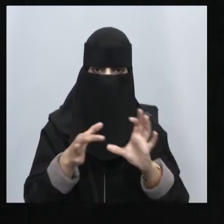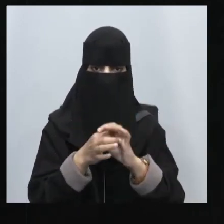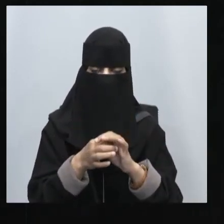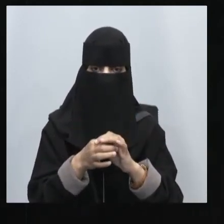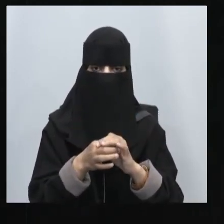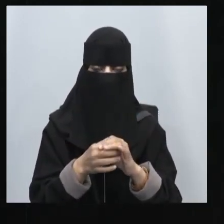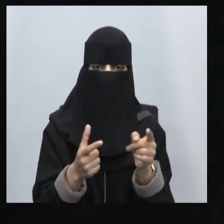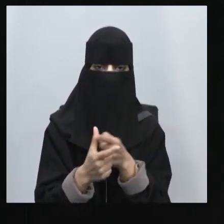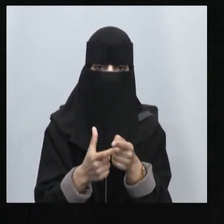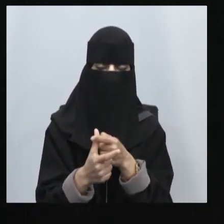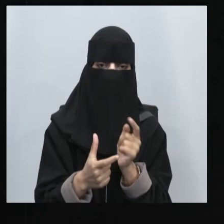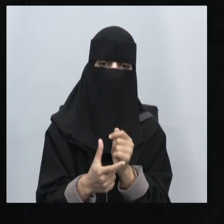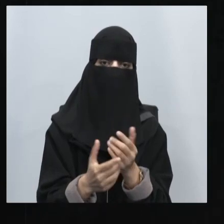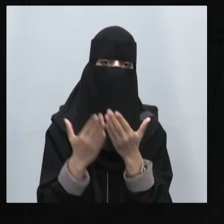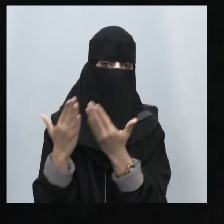مكه والكوفه